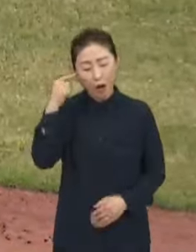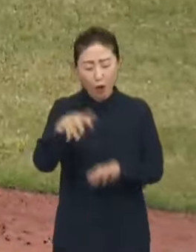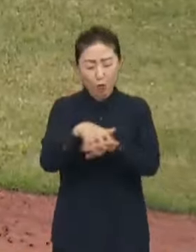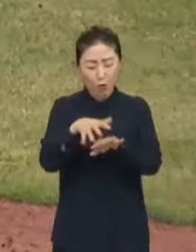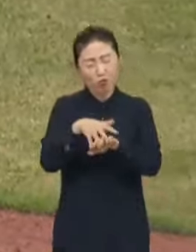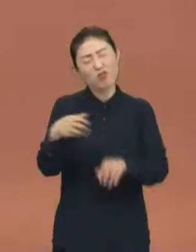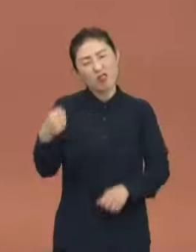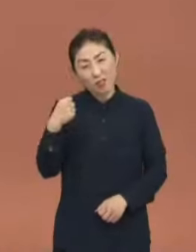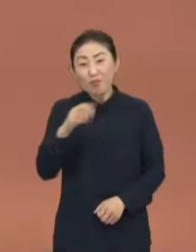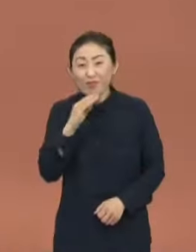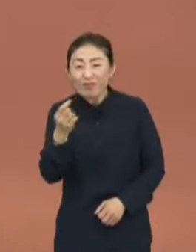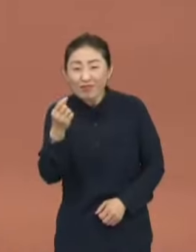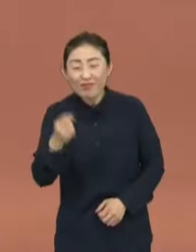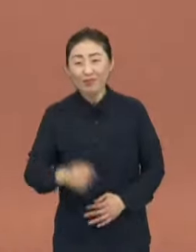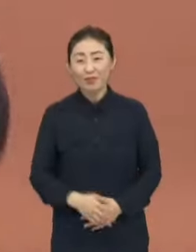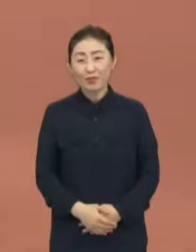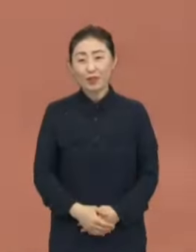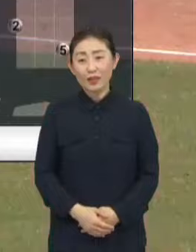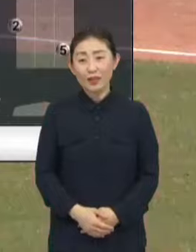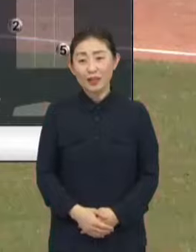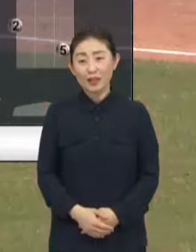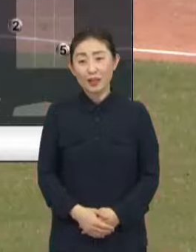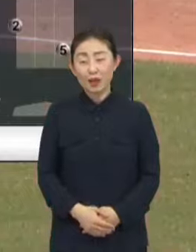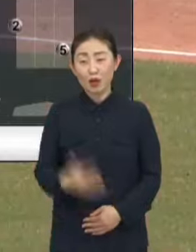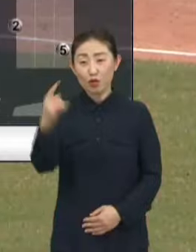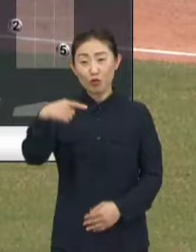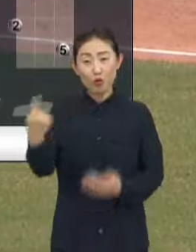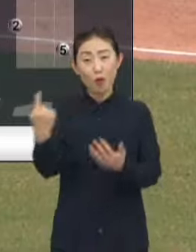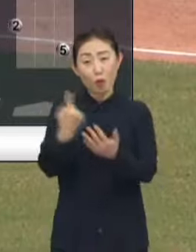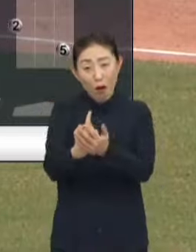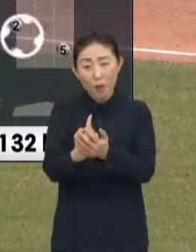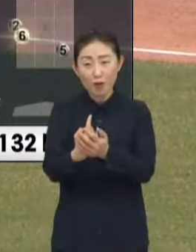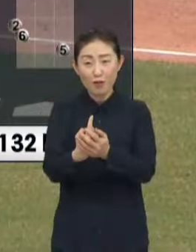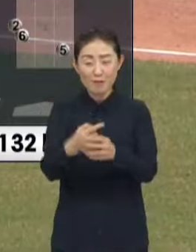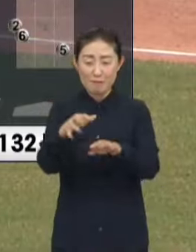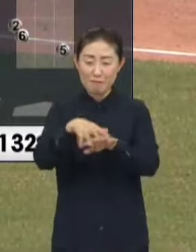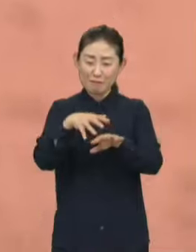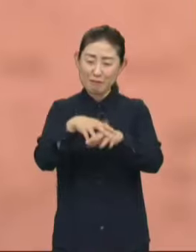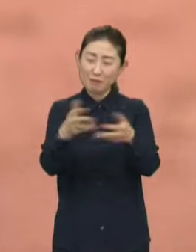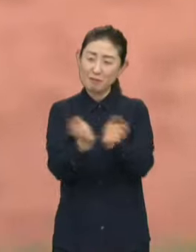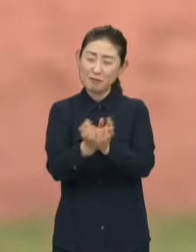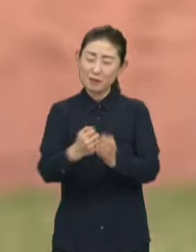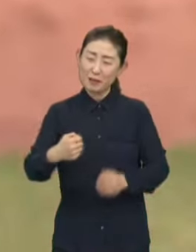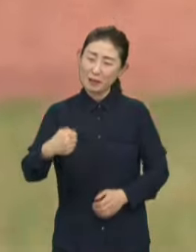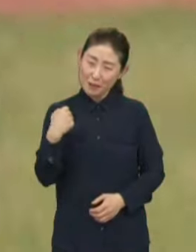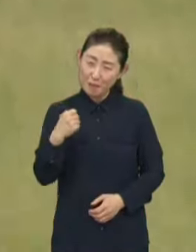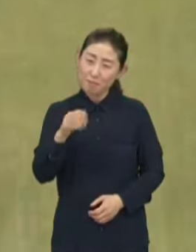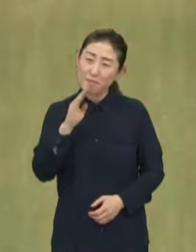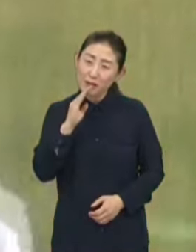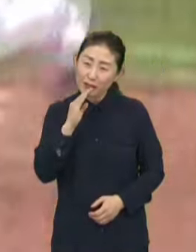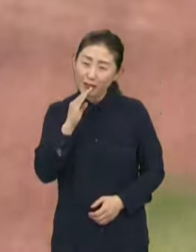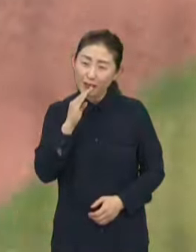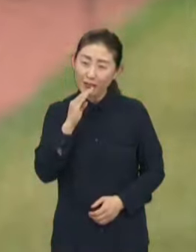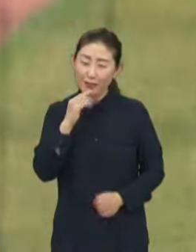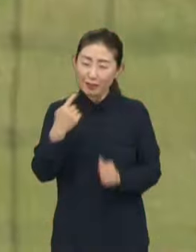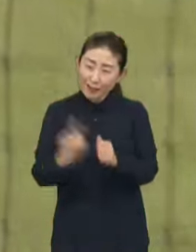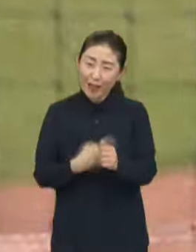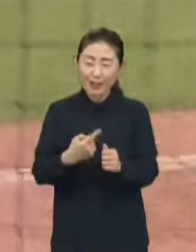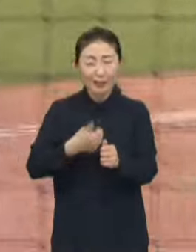선수도 많이 왔기 때문에 현지전까지 온다면 팀에 많은 영향이 있고 또 도움이 될 것